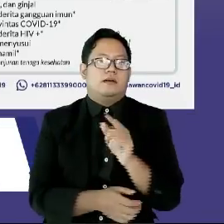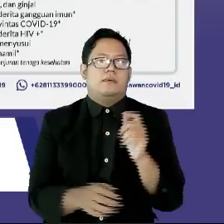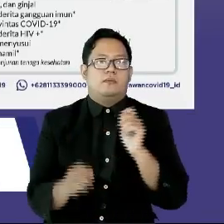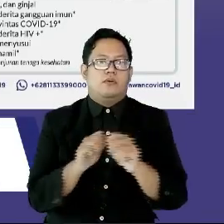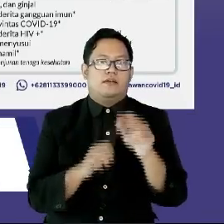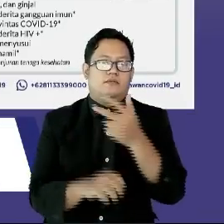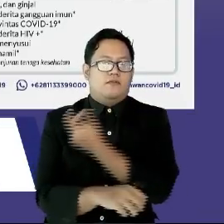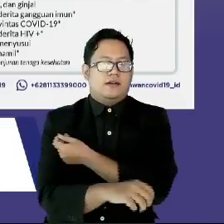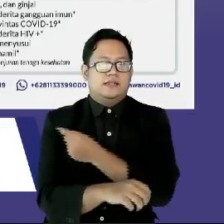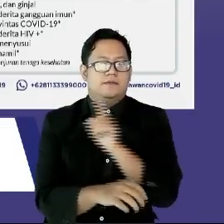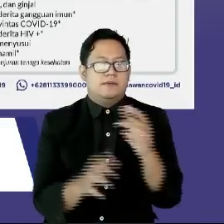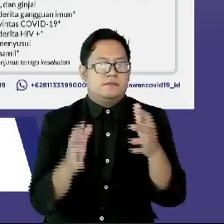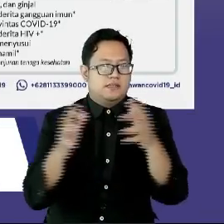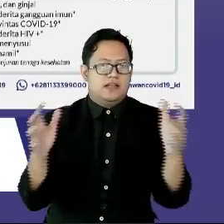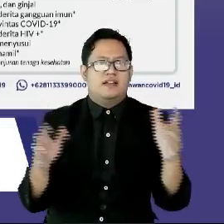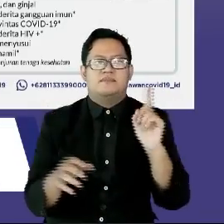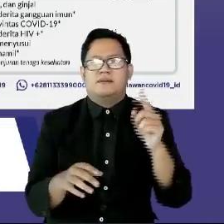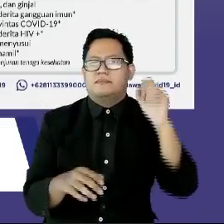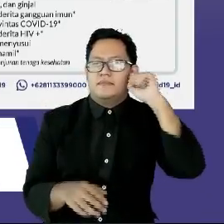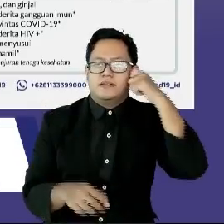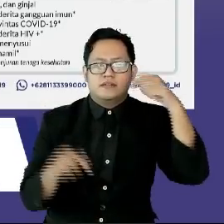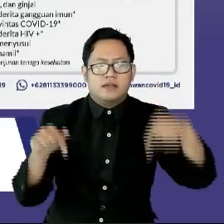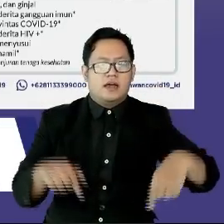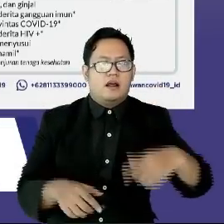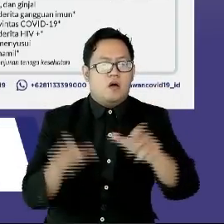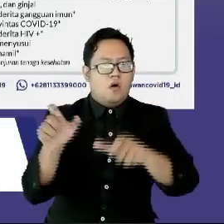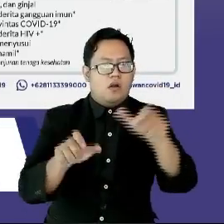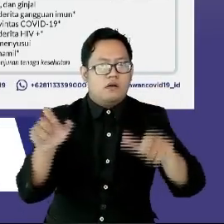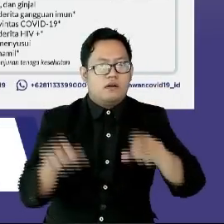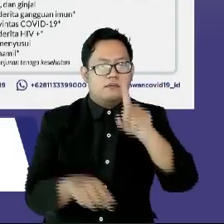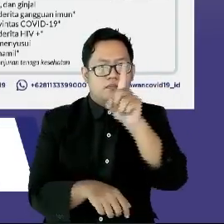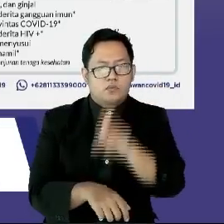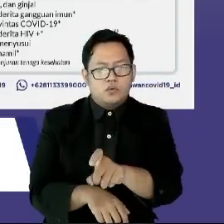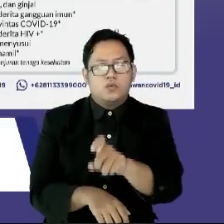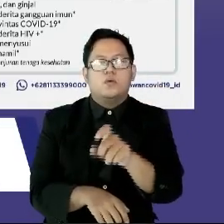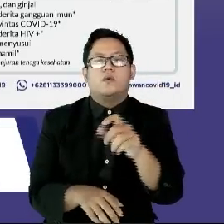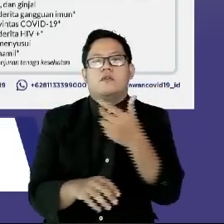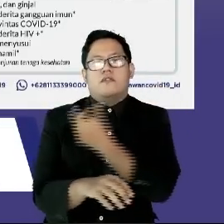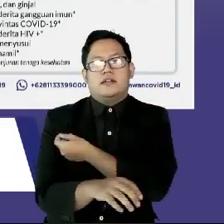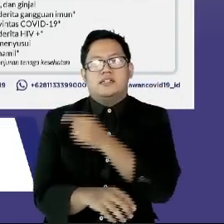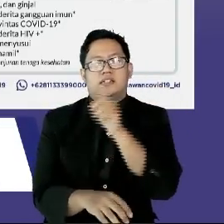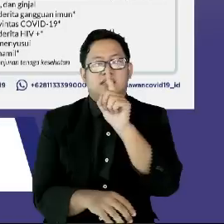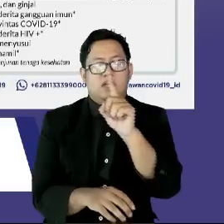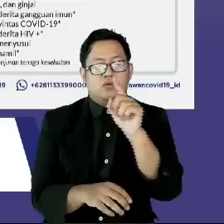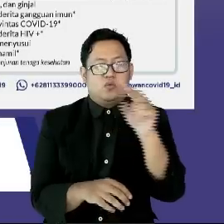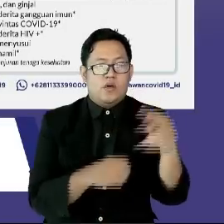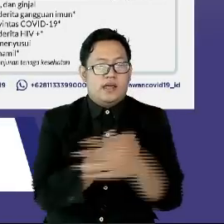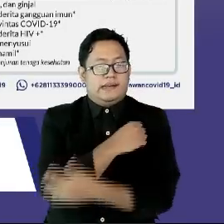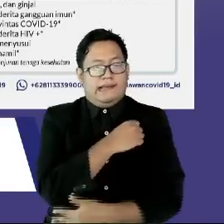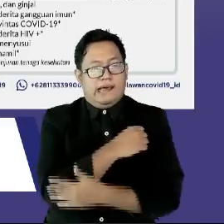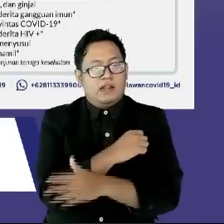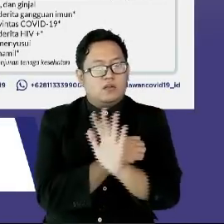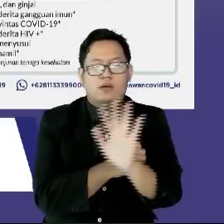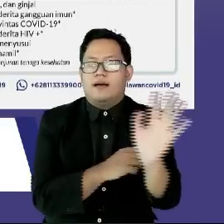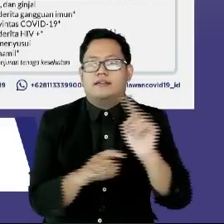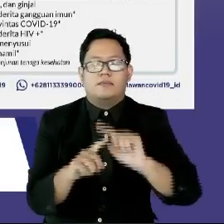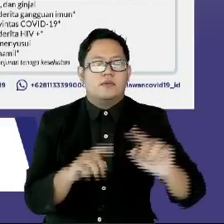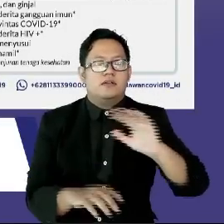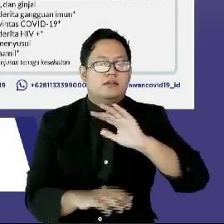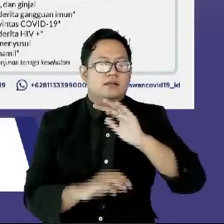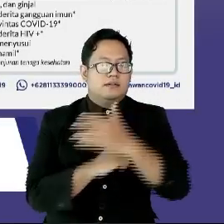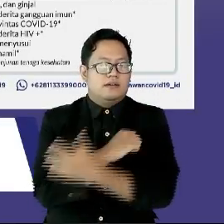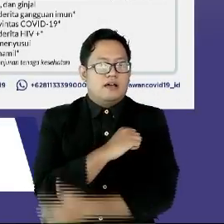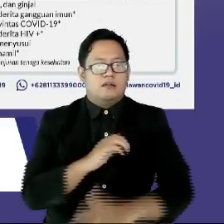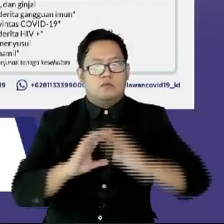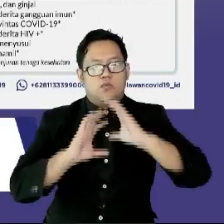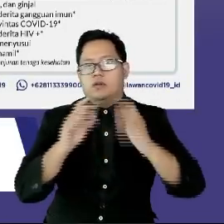mengingat saat ini yang membutuhkan vaksin COVID-19 bukan hanya 1 atau 2 negara, namun hampir seluruh negara